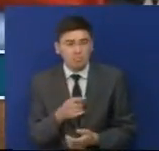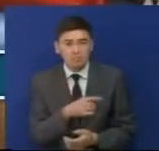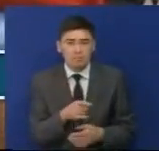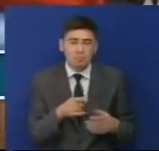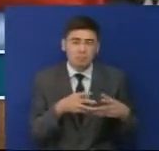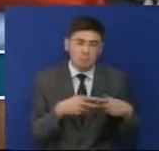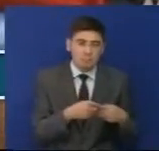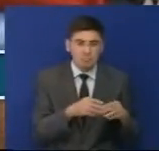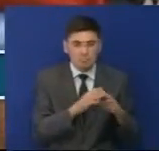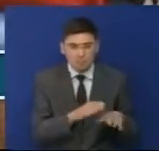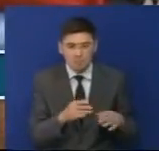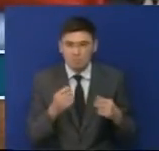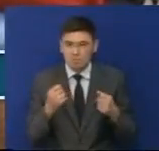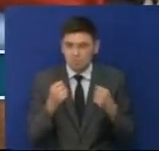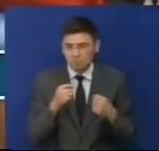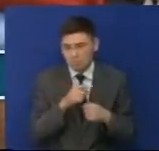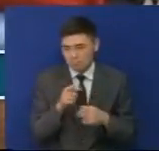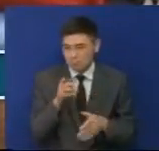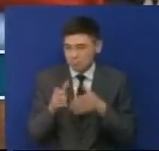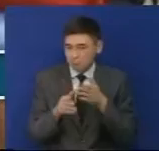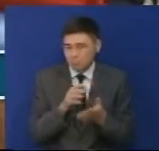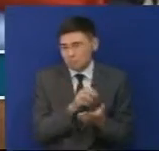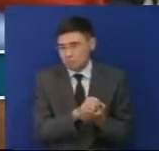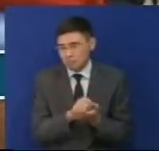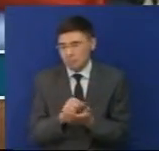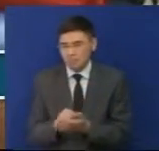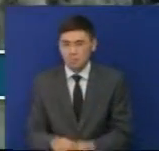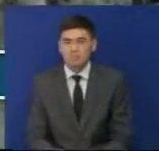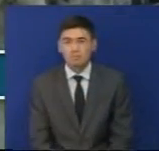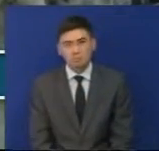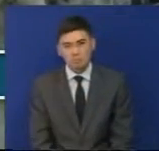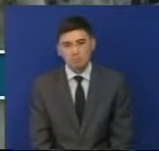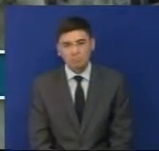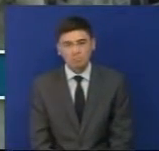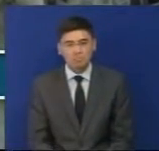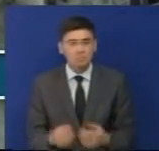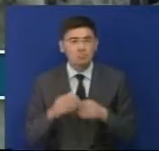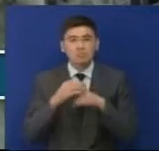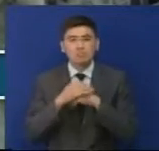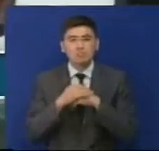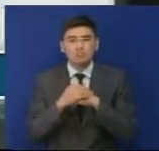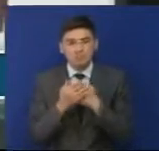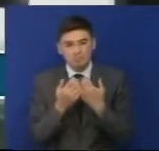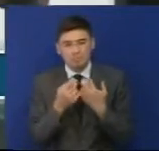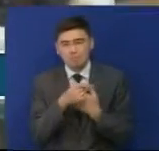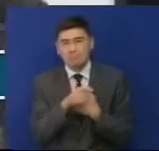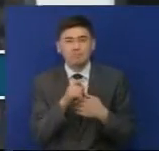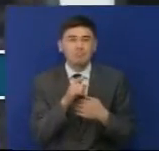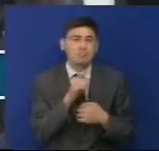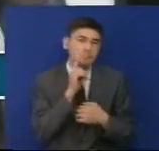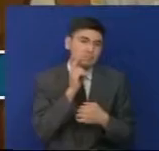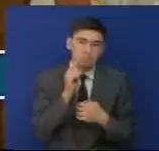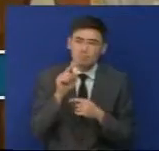Спортқа деген қызығушылықтары жоғары. Біз де еш шарадан қалыс қалмауға тырысамыз. Кеш барысында жастар меймандарға түрлі сауалдар қойып